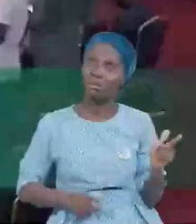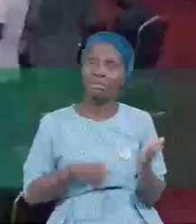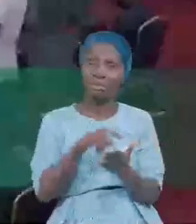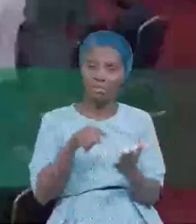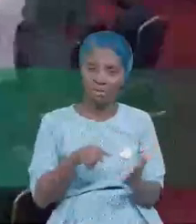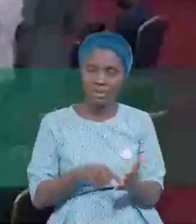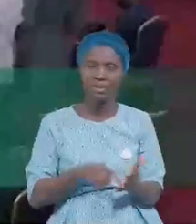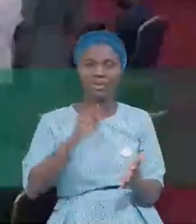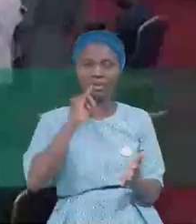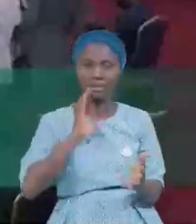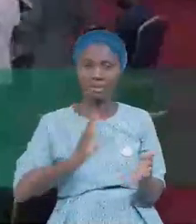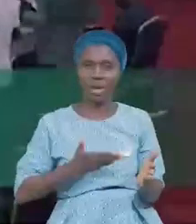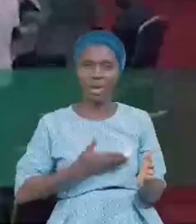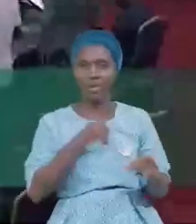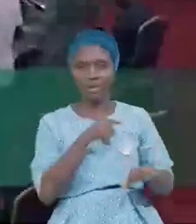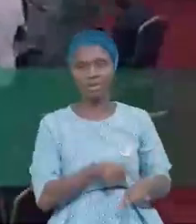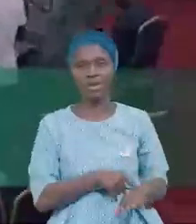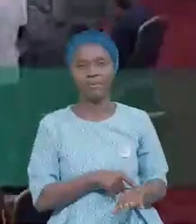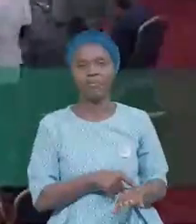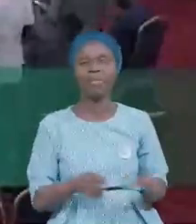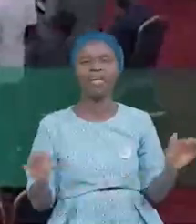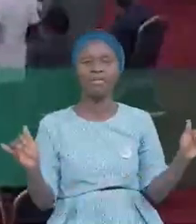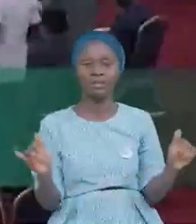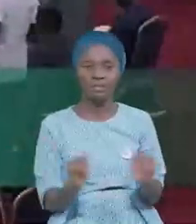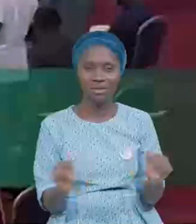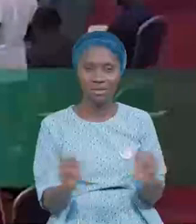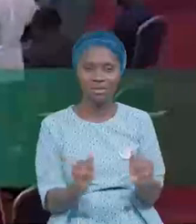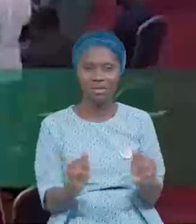voici notre temps. La même foi,